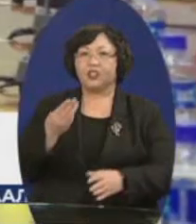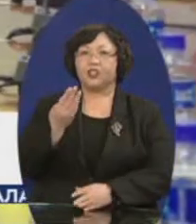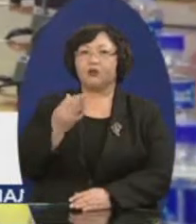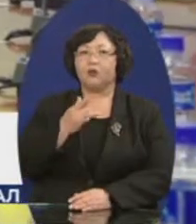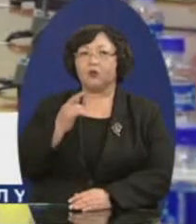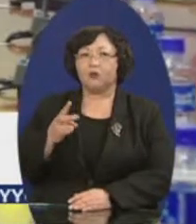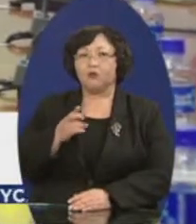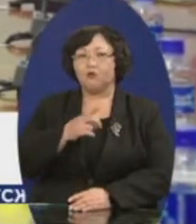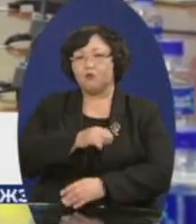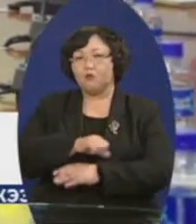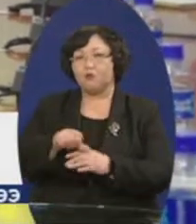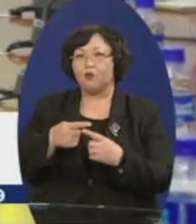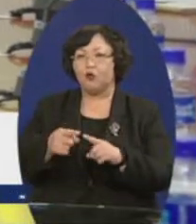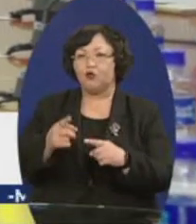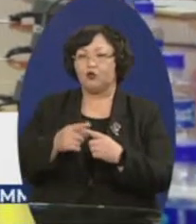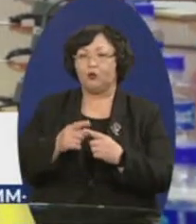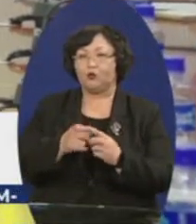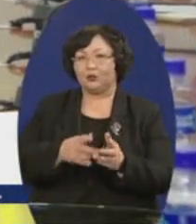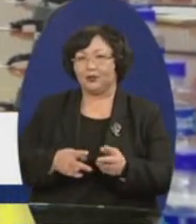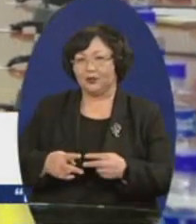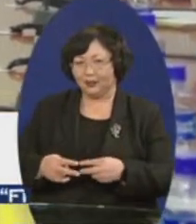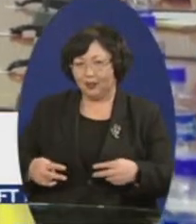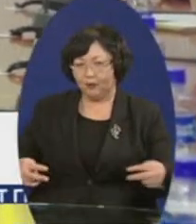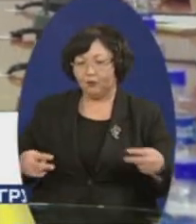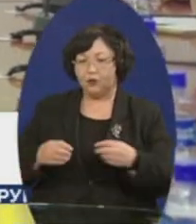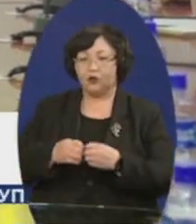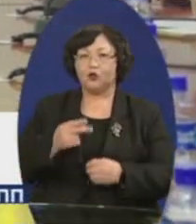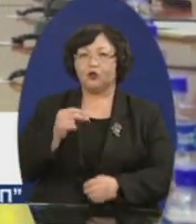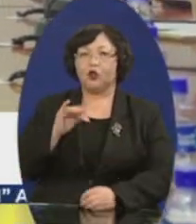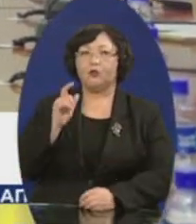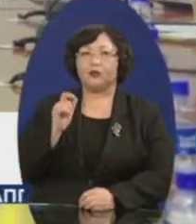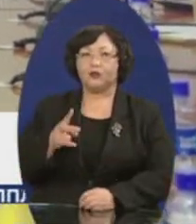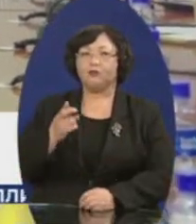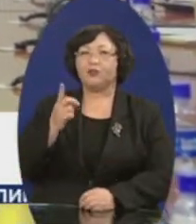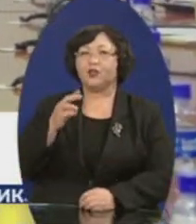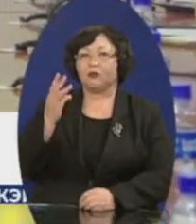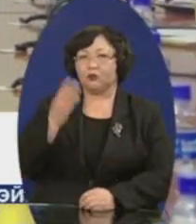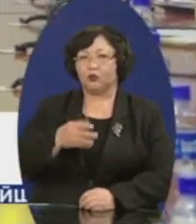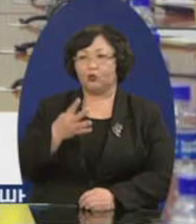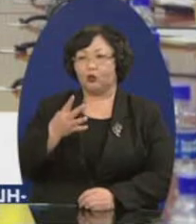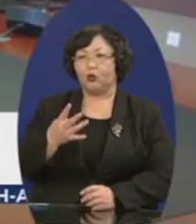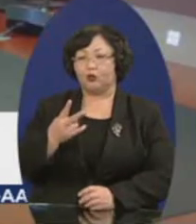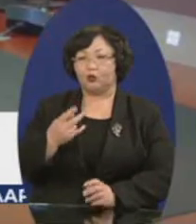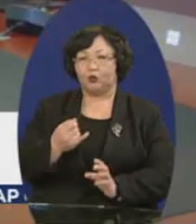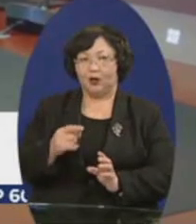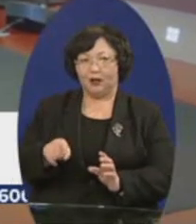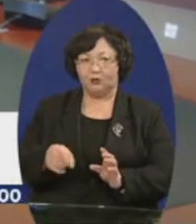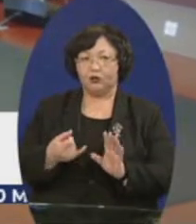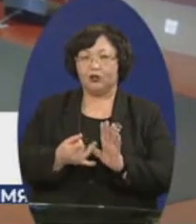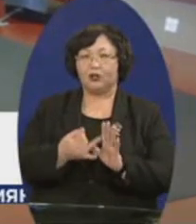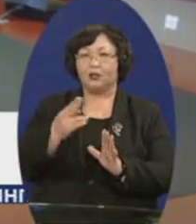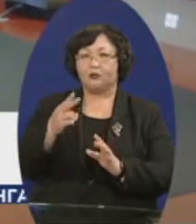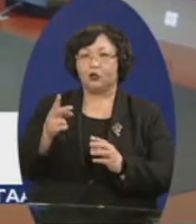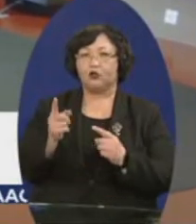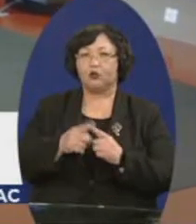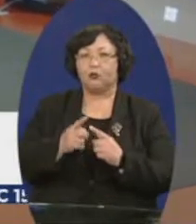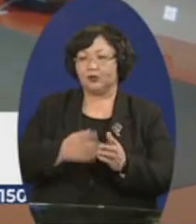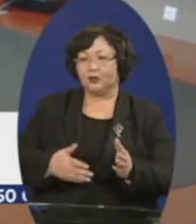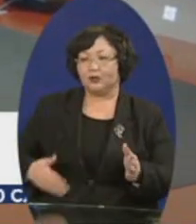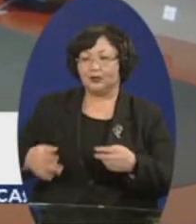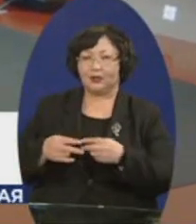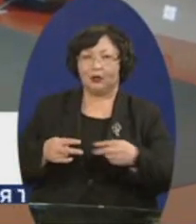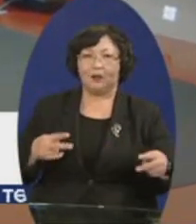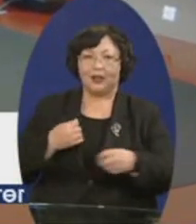замын төсөл Чаавалсан Хөөт Бичигт чиглэлийн 426.7 км төмөр замын төслийг эхлүүлэхээр төлөвлөж байна.